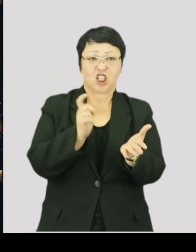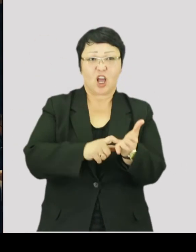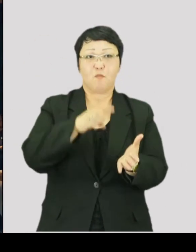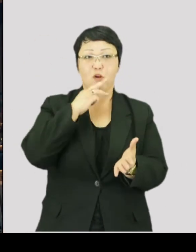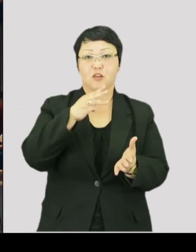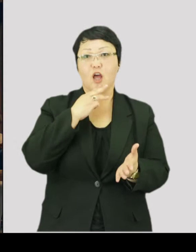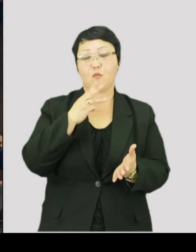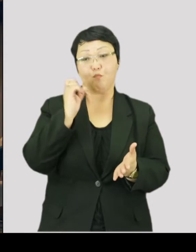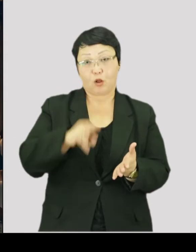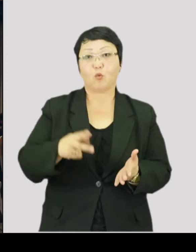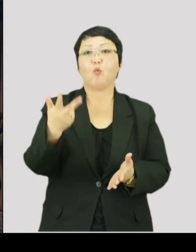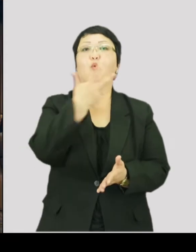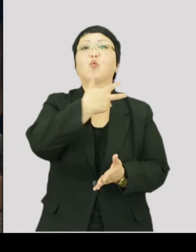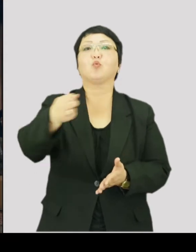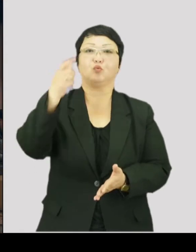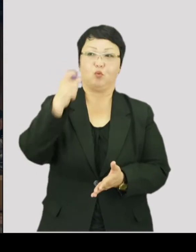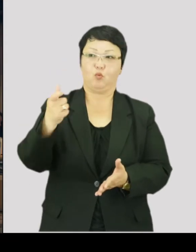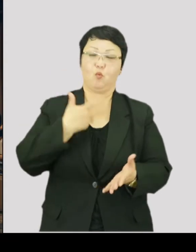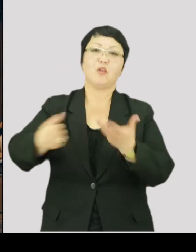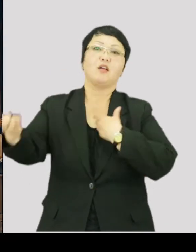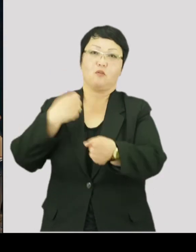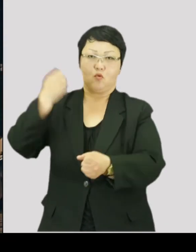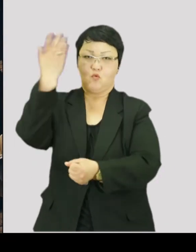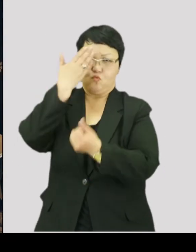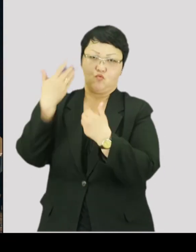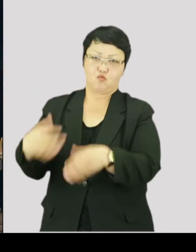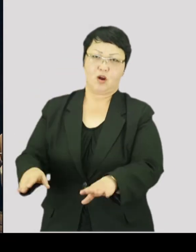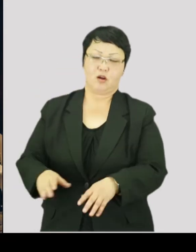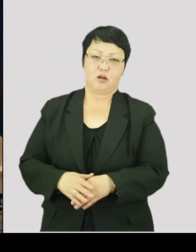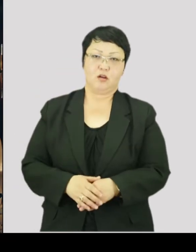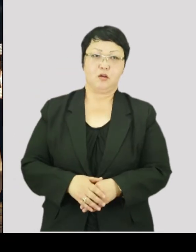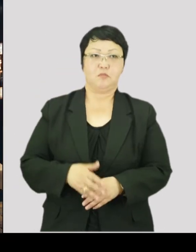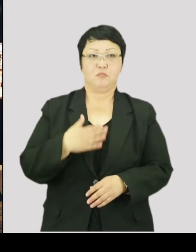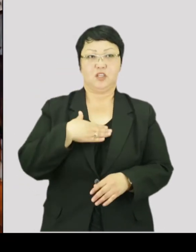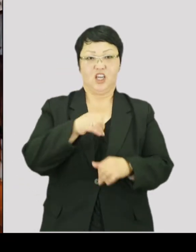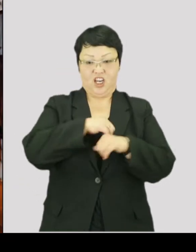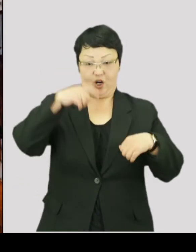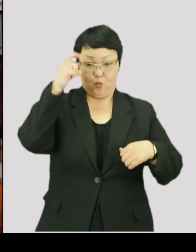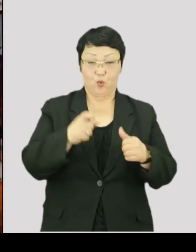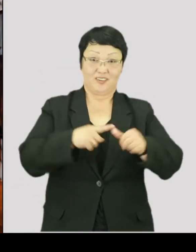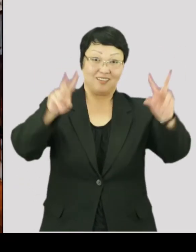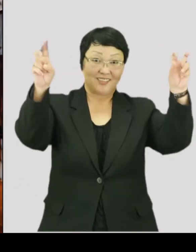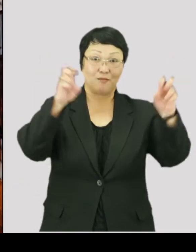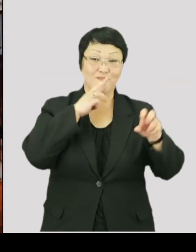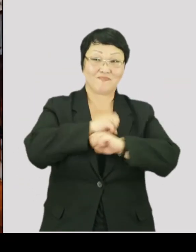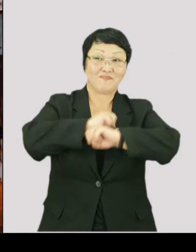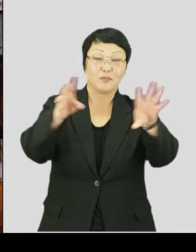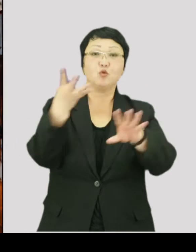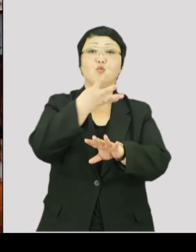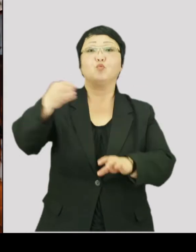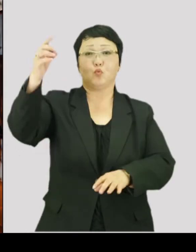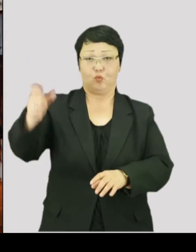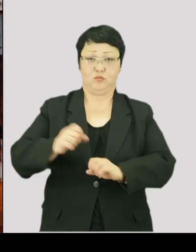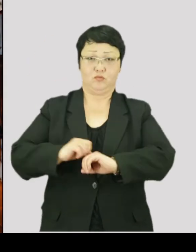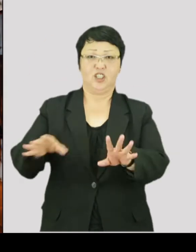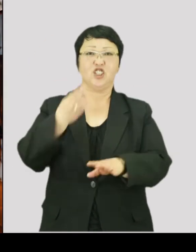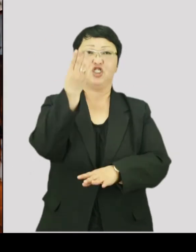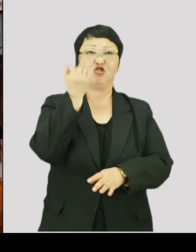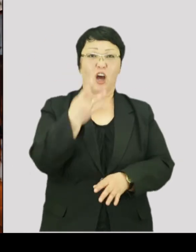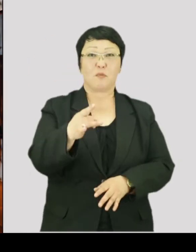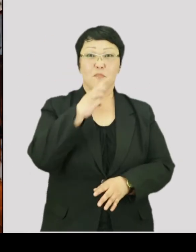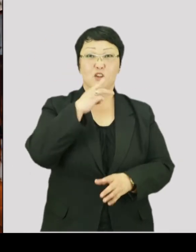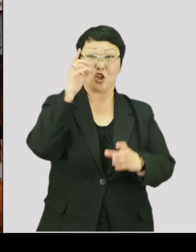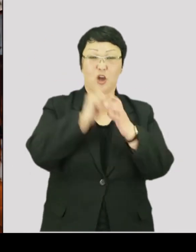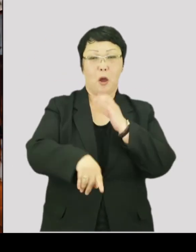юм. За миний иргэн хүний оролцоо гэсэн нийтлэлийг бичснээр бол 400-аад хүн үзсэн. За шар мэдээлэл нь бол ямар ч шар мэдээллээс